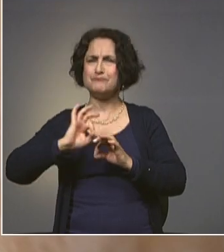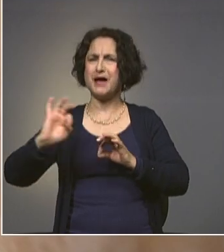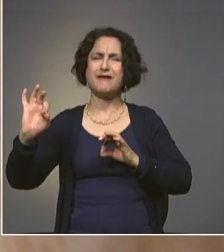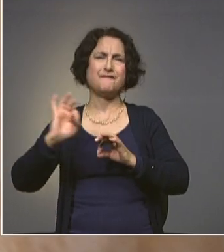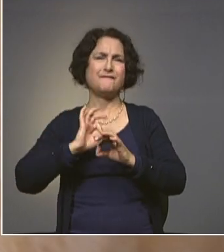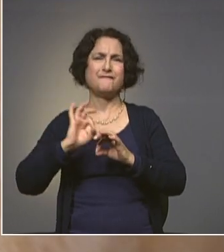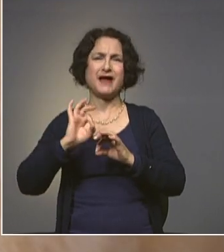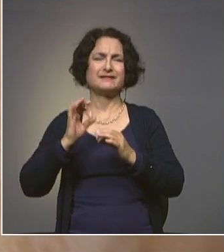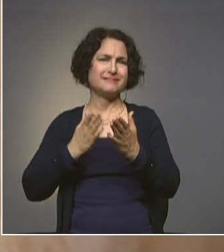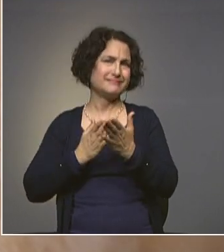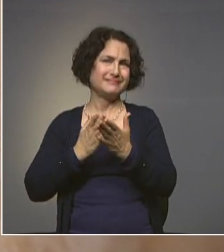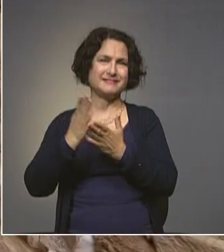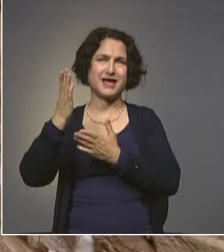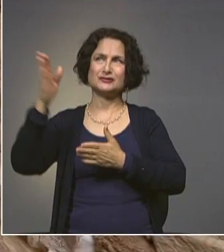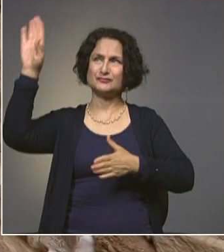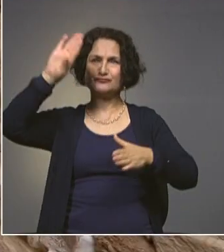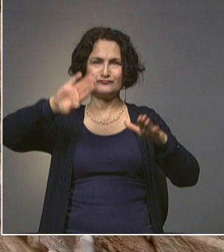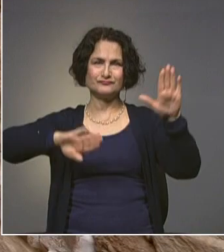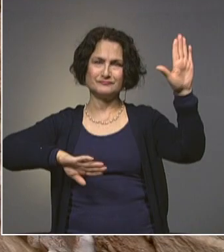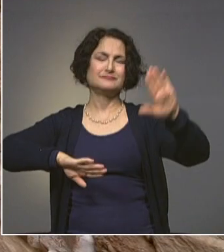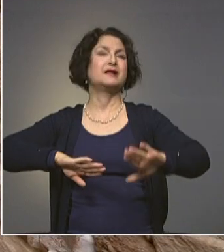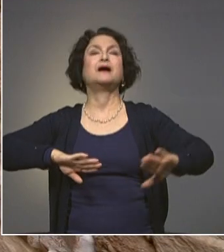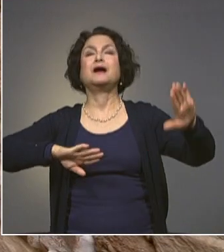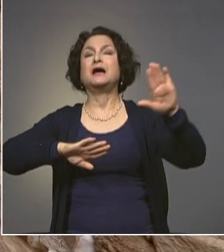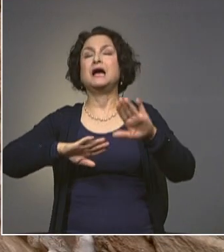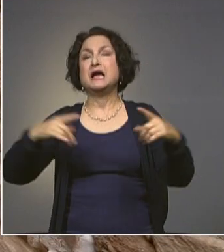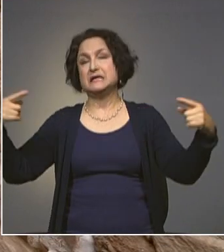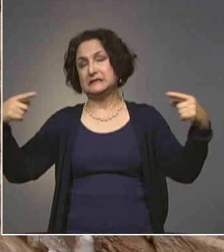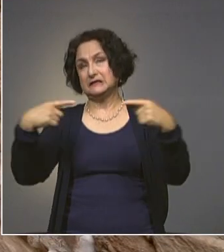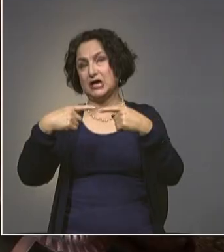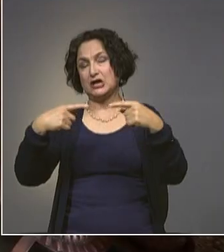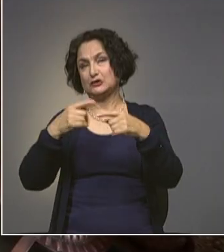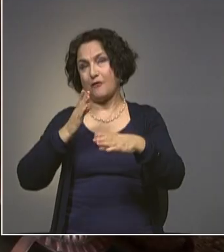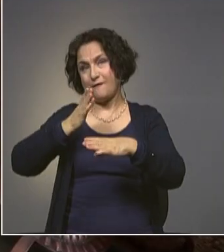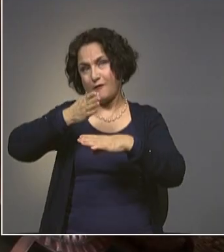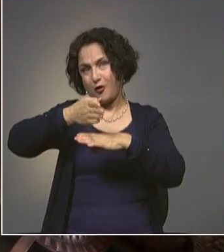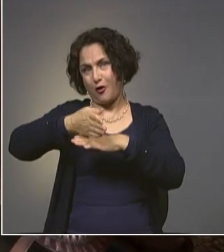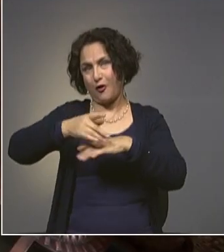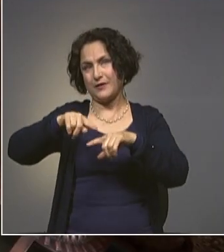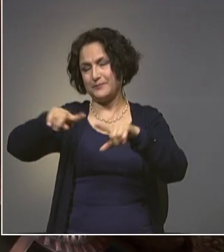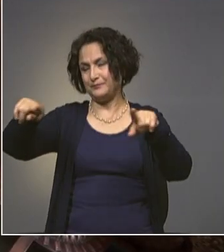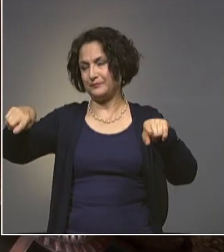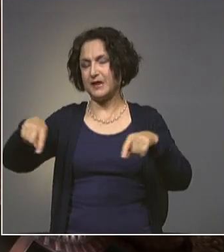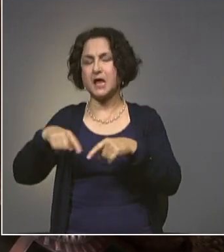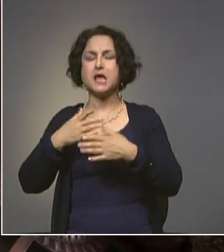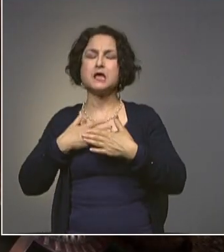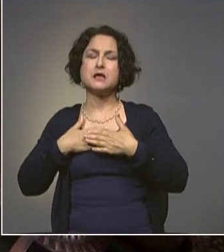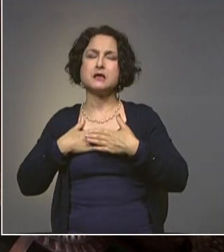са извършвали ритуалите в този храм. Срещу входа в стаята е разположено ритуално каменно